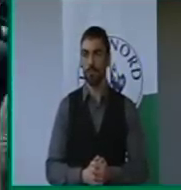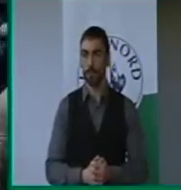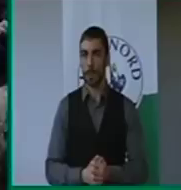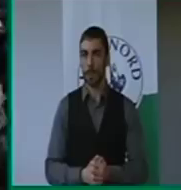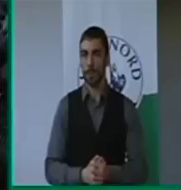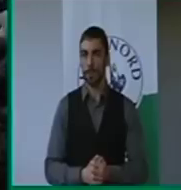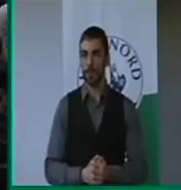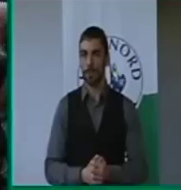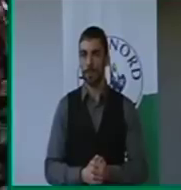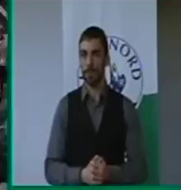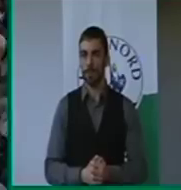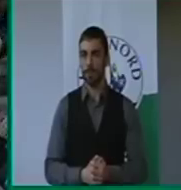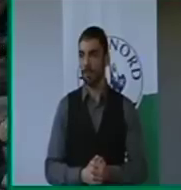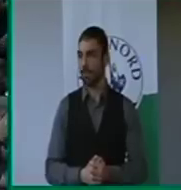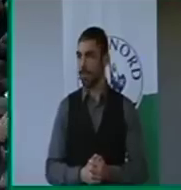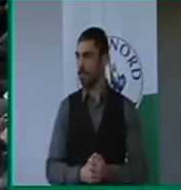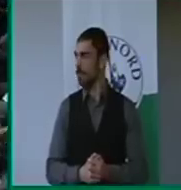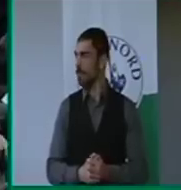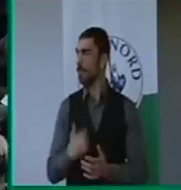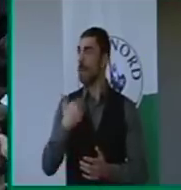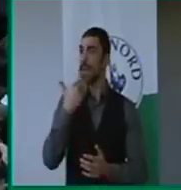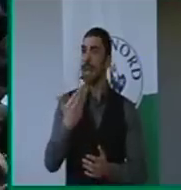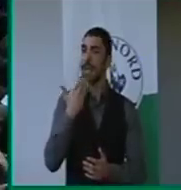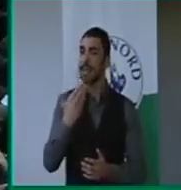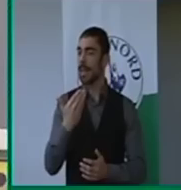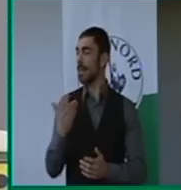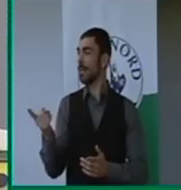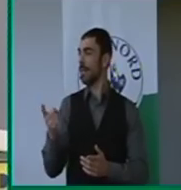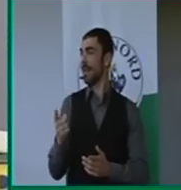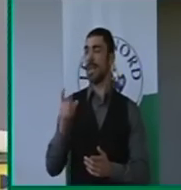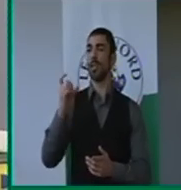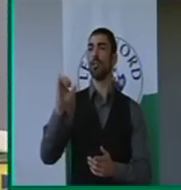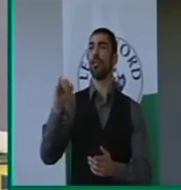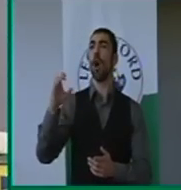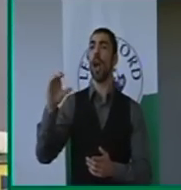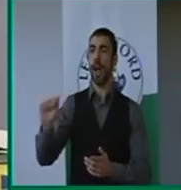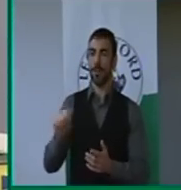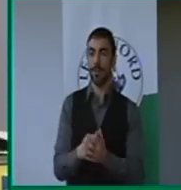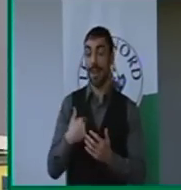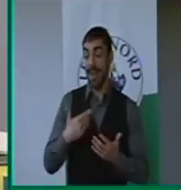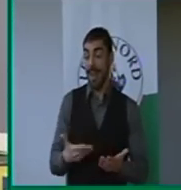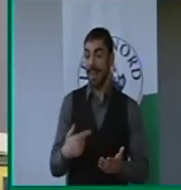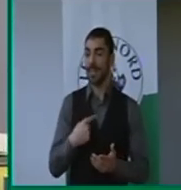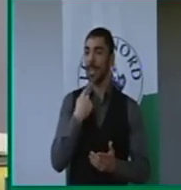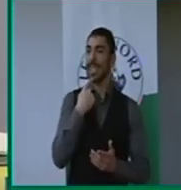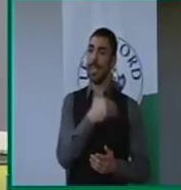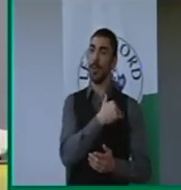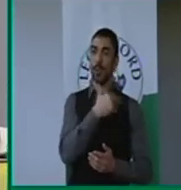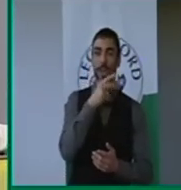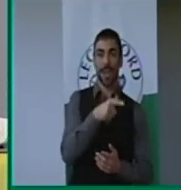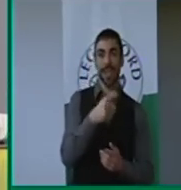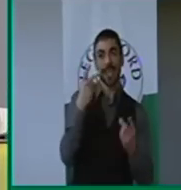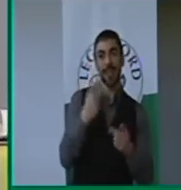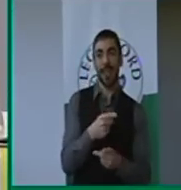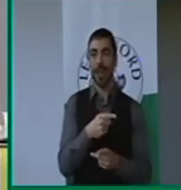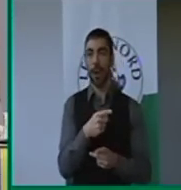Grazie Oco Eccola Grazie mille ad Alessandro ciocca nel frattempo la studentessa non è